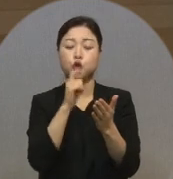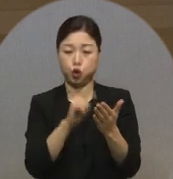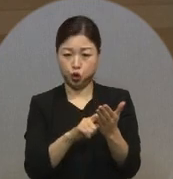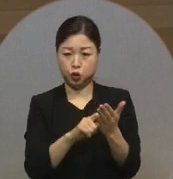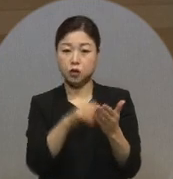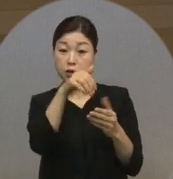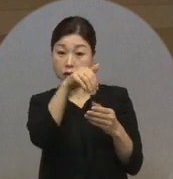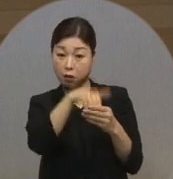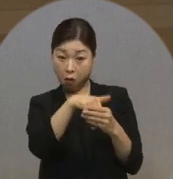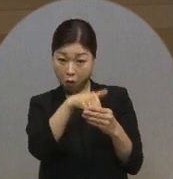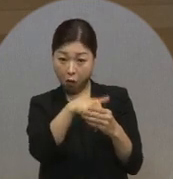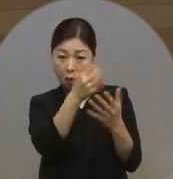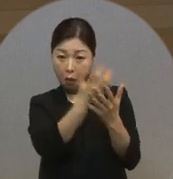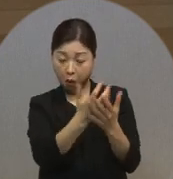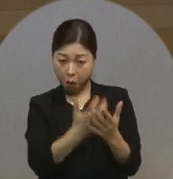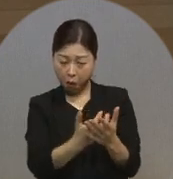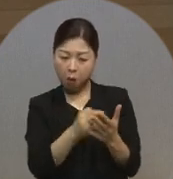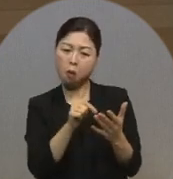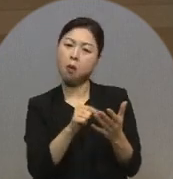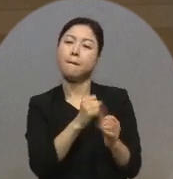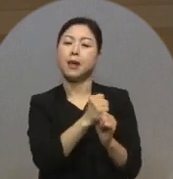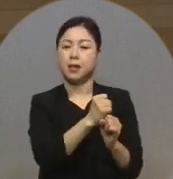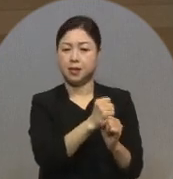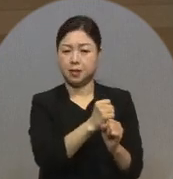알기 쉬운 선거물을 만들어서